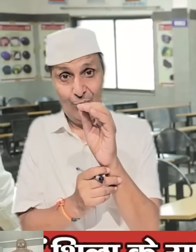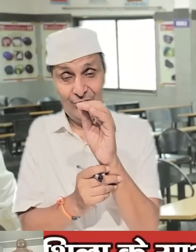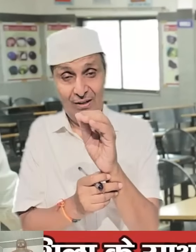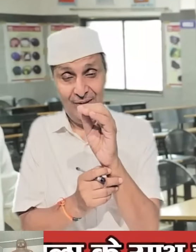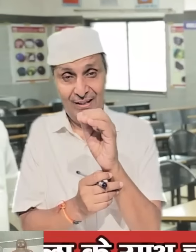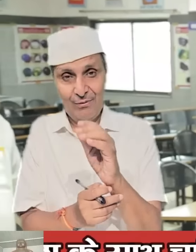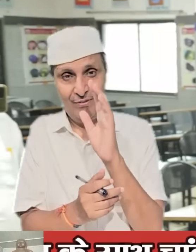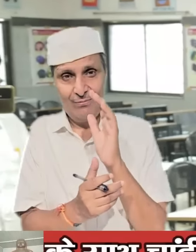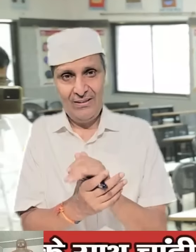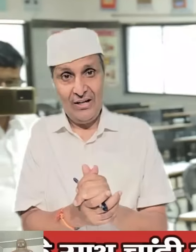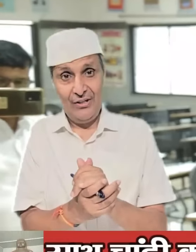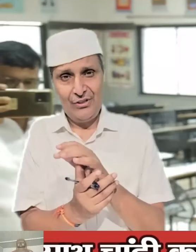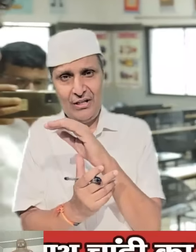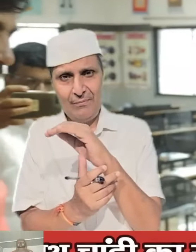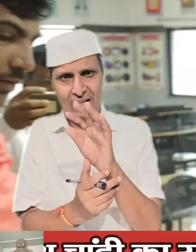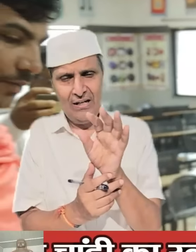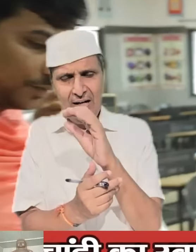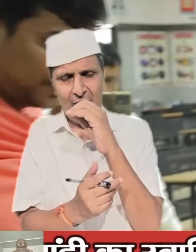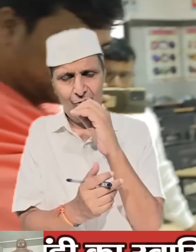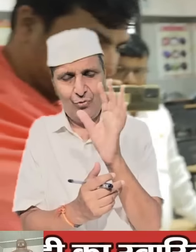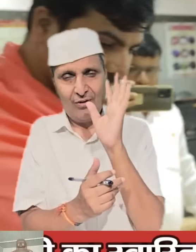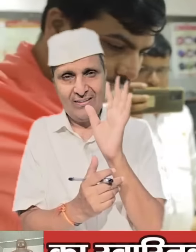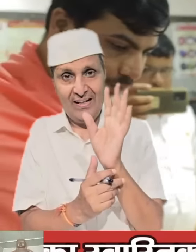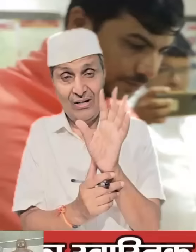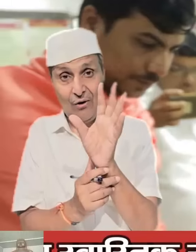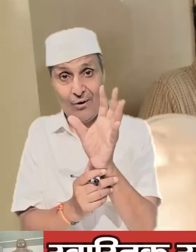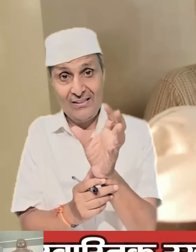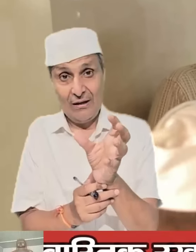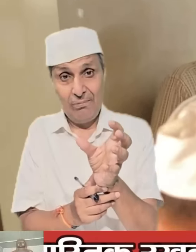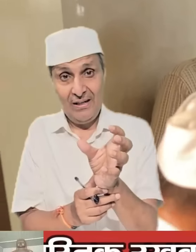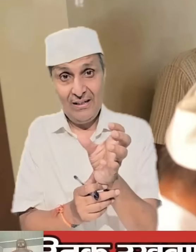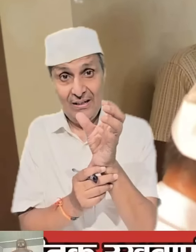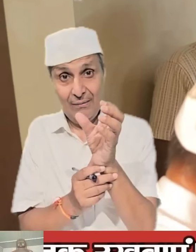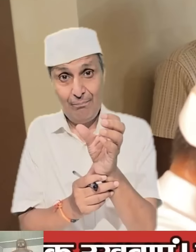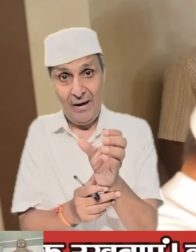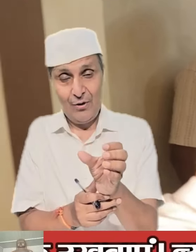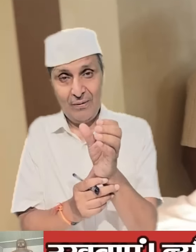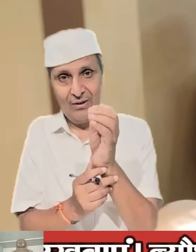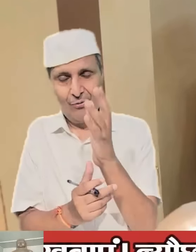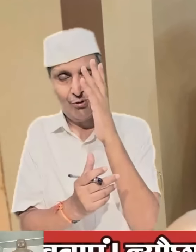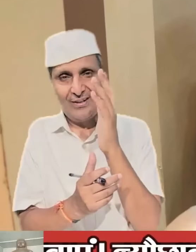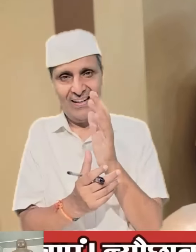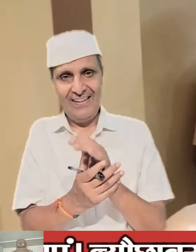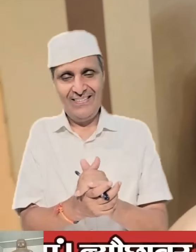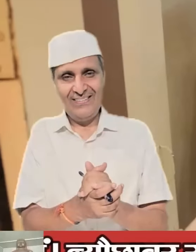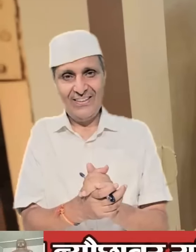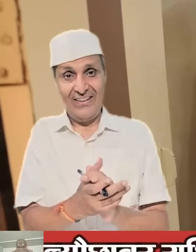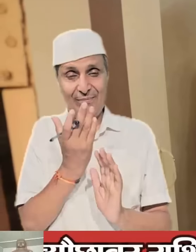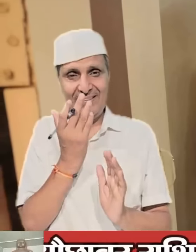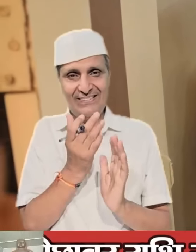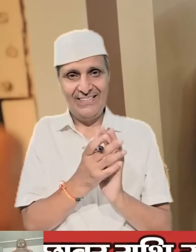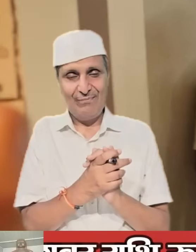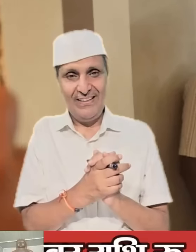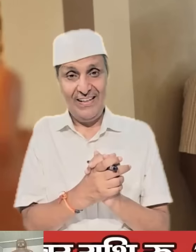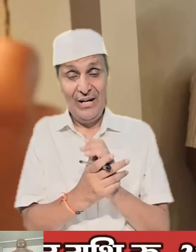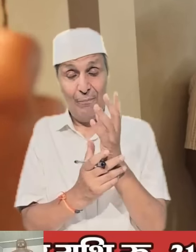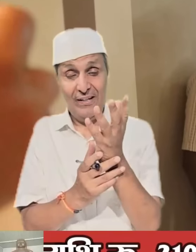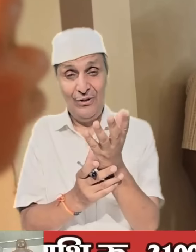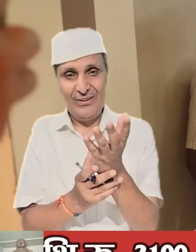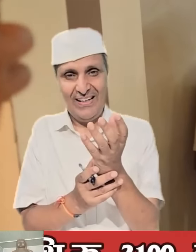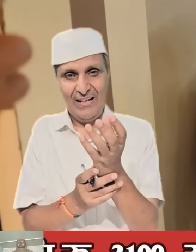ना उससे भी कम फीस मिलती है, इसलिए हमेशा हाउसफुल रहता है और आज अपने पैरों पर खुद खड़ा है ये तीर्थ। गजब के दर्शन थे हमने